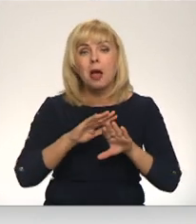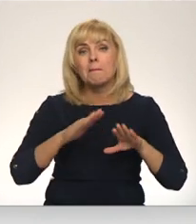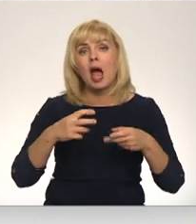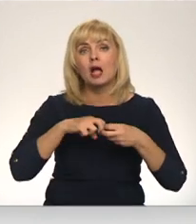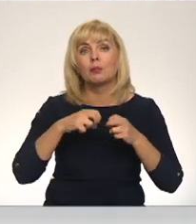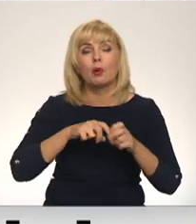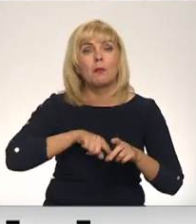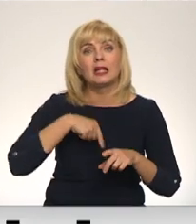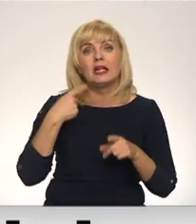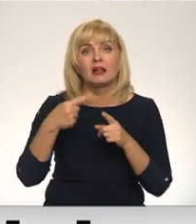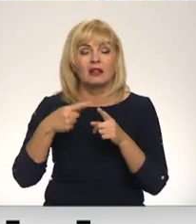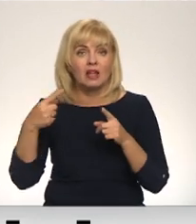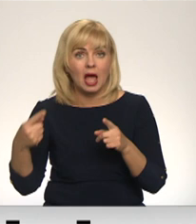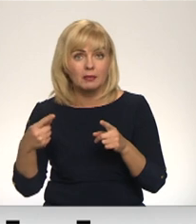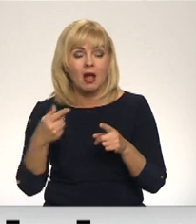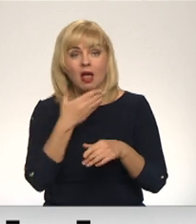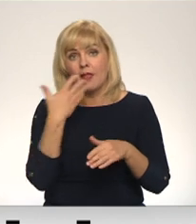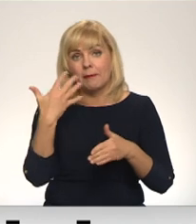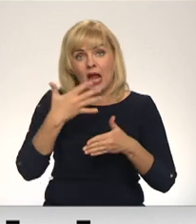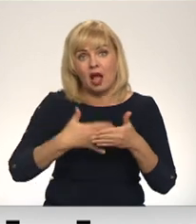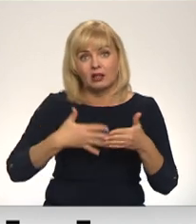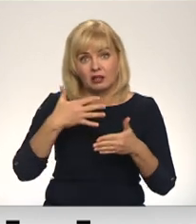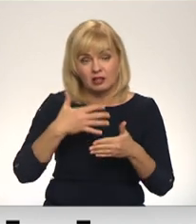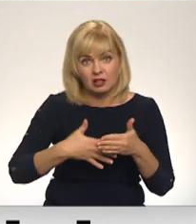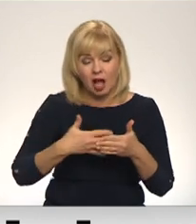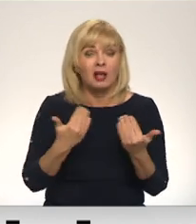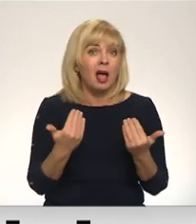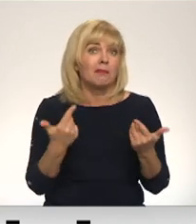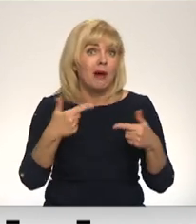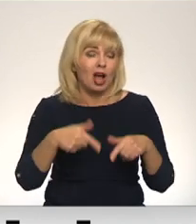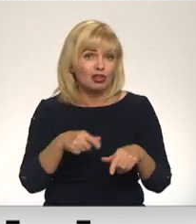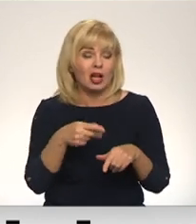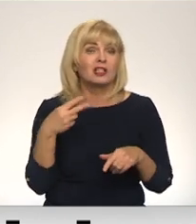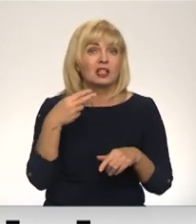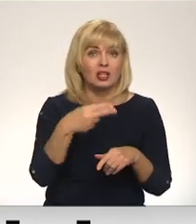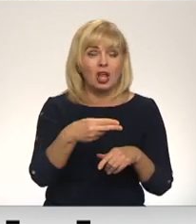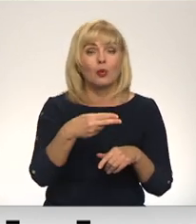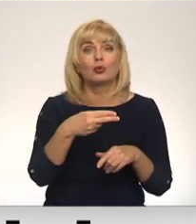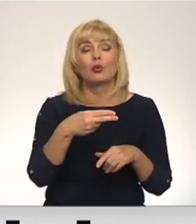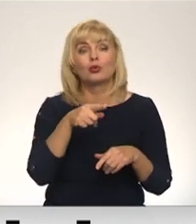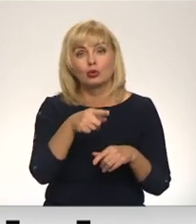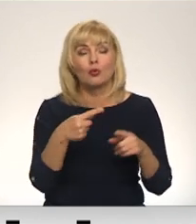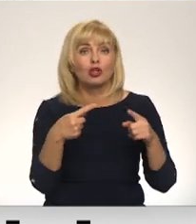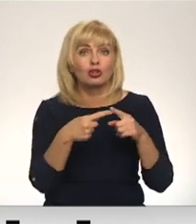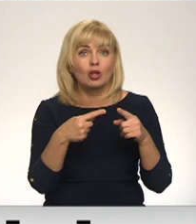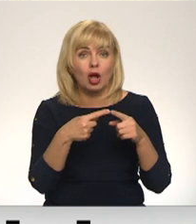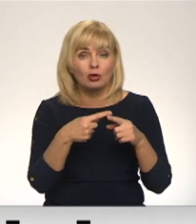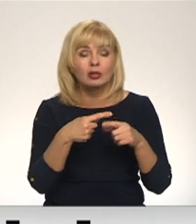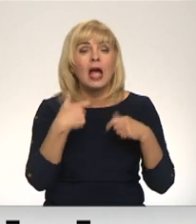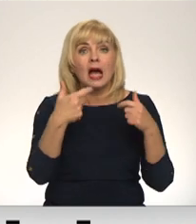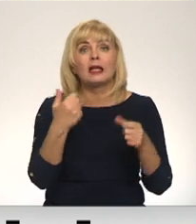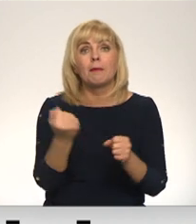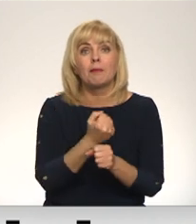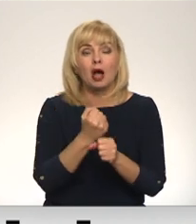problēma ilgtermiņā jau nebija atrisināta. Pašreiz apmēram 2 000 tonnu riepu gadā mehāniski pārstrādā